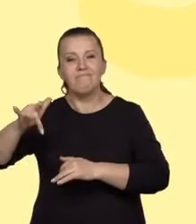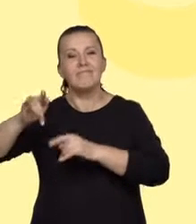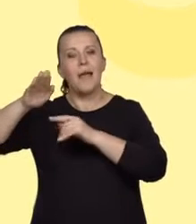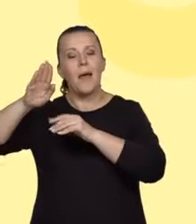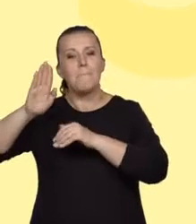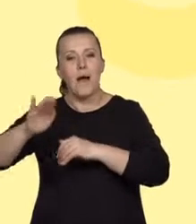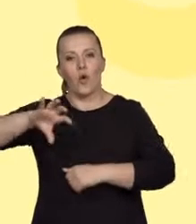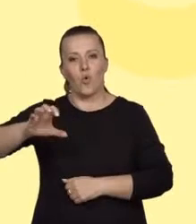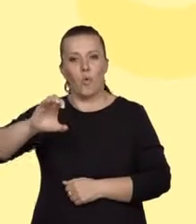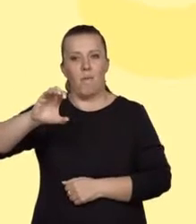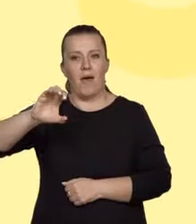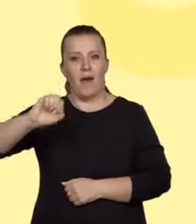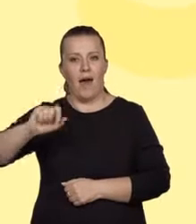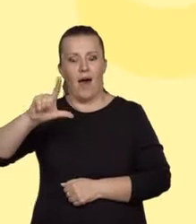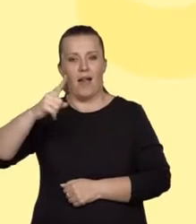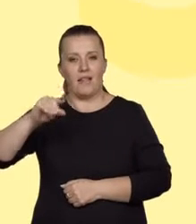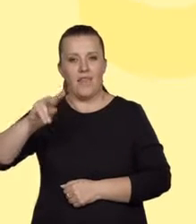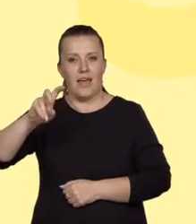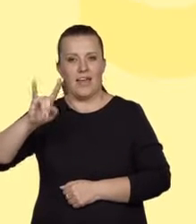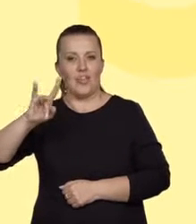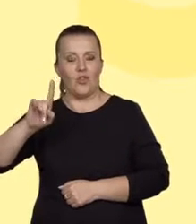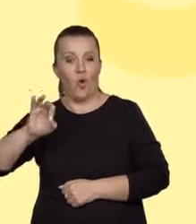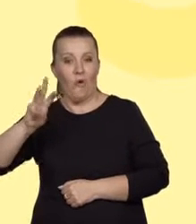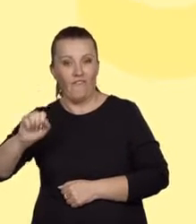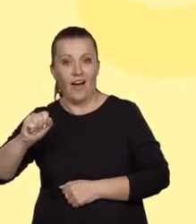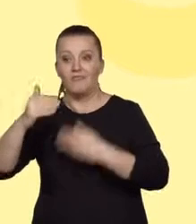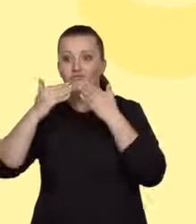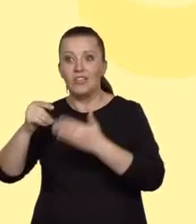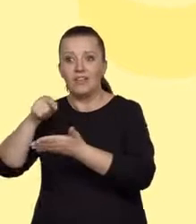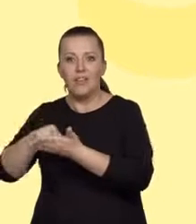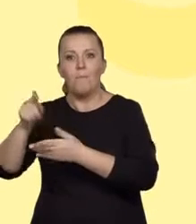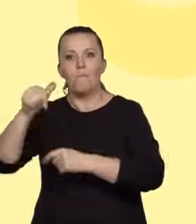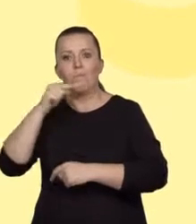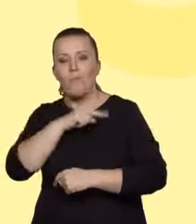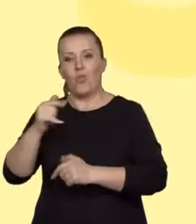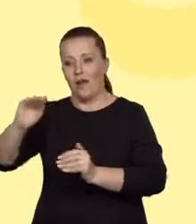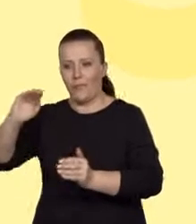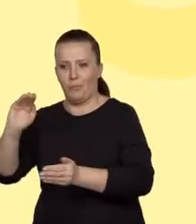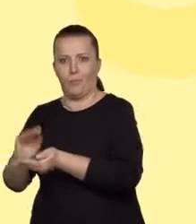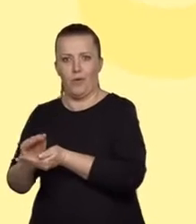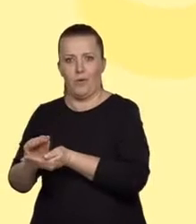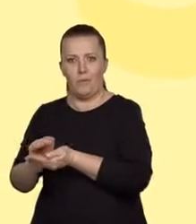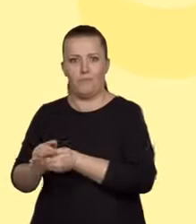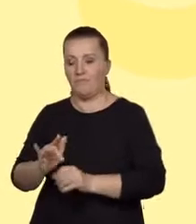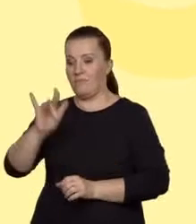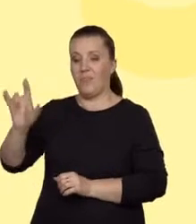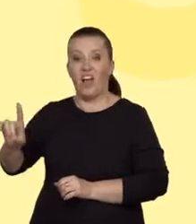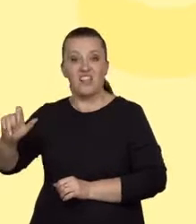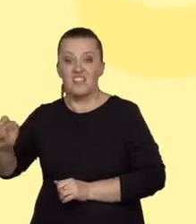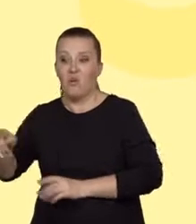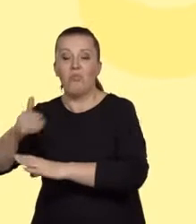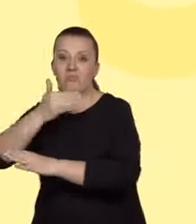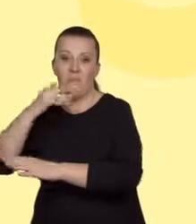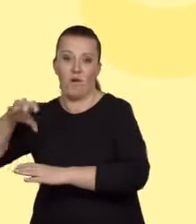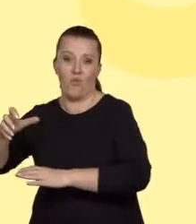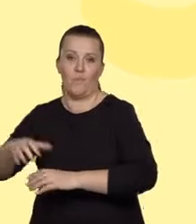grupę aldehydową o właściwościach redukujących, a glicerol, alkohol wielowodorotlenowy, takiej grupy nie